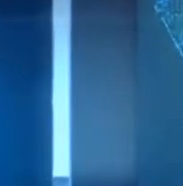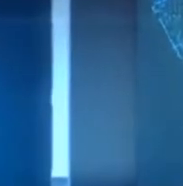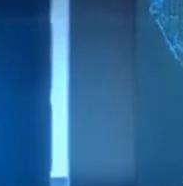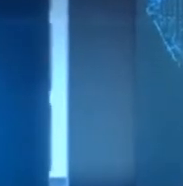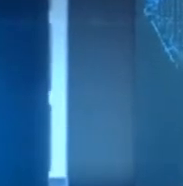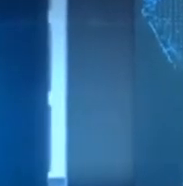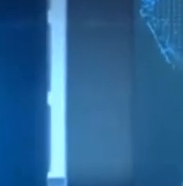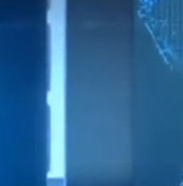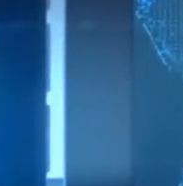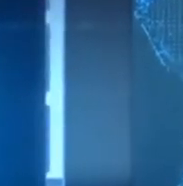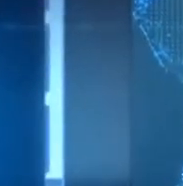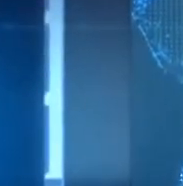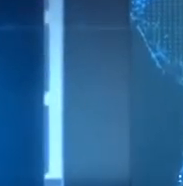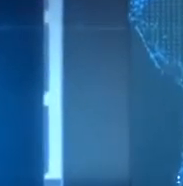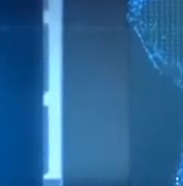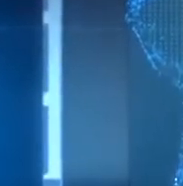телеарнасы.